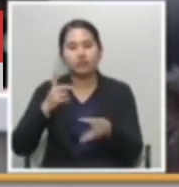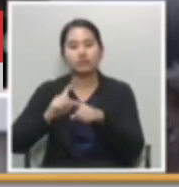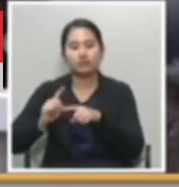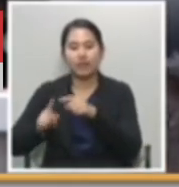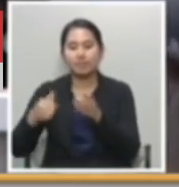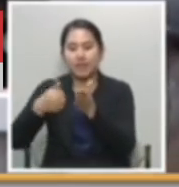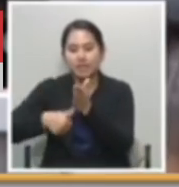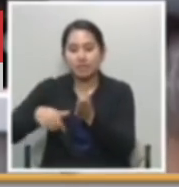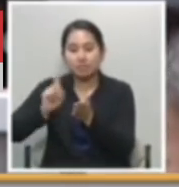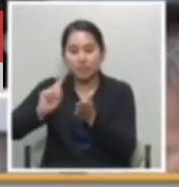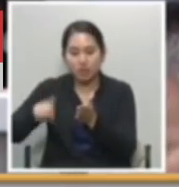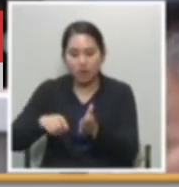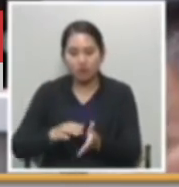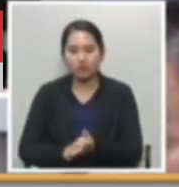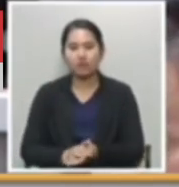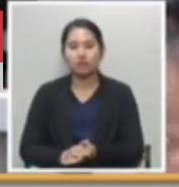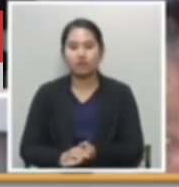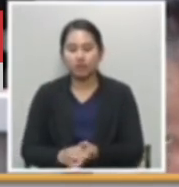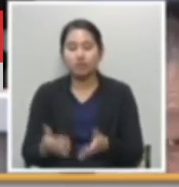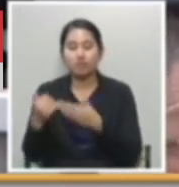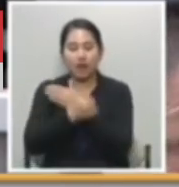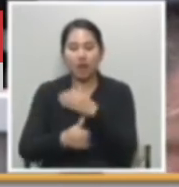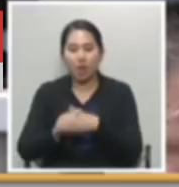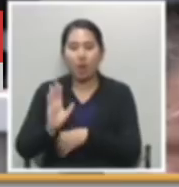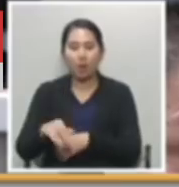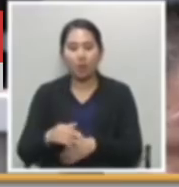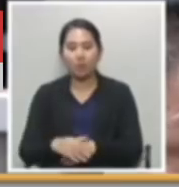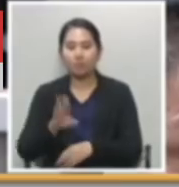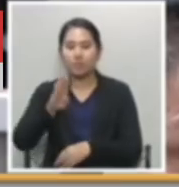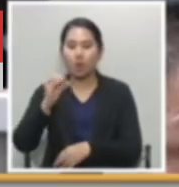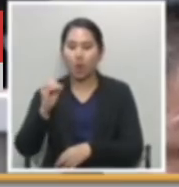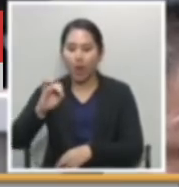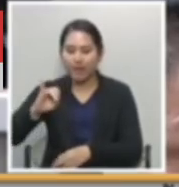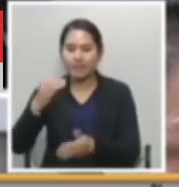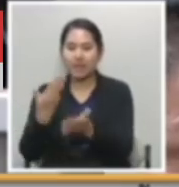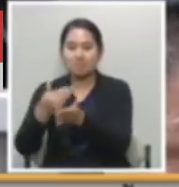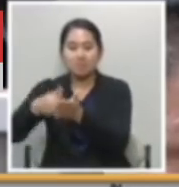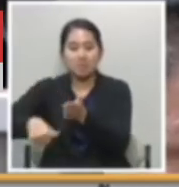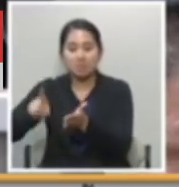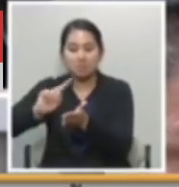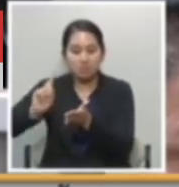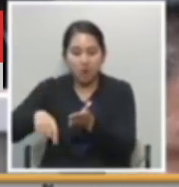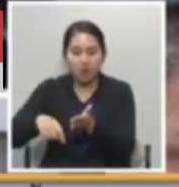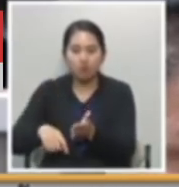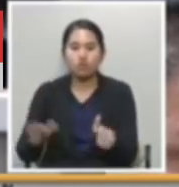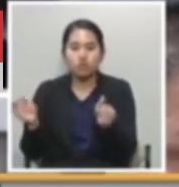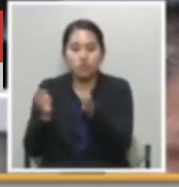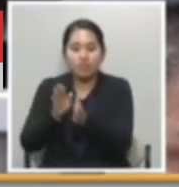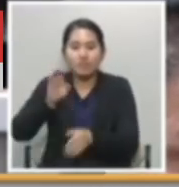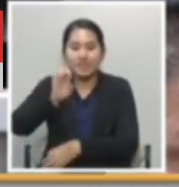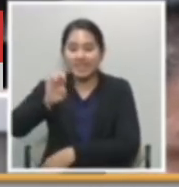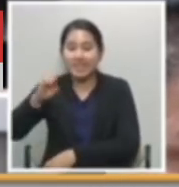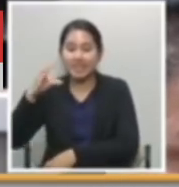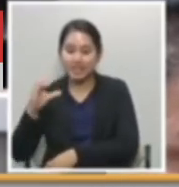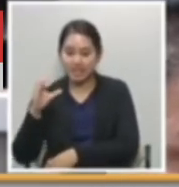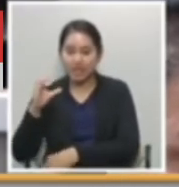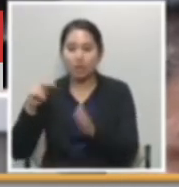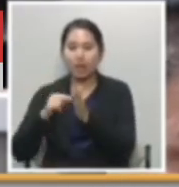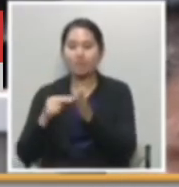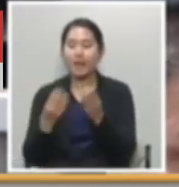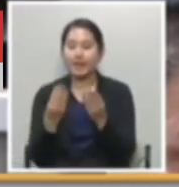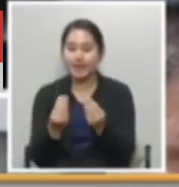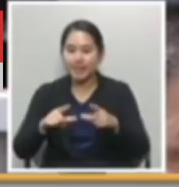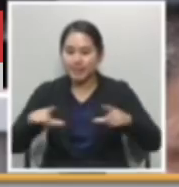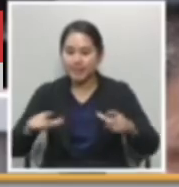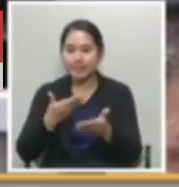าษีและต่างชาติพอมีกำไรก็ได้ BOI ไม่ต้องเสียภาษีไปอยู่ใน EEC ได้สิทธิคุ้มครองซื้อที่